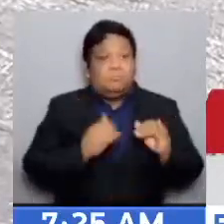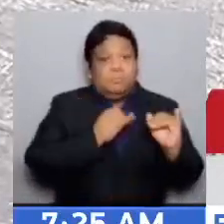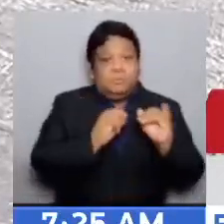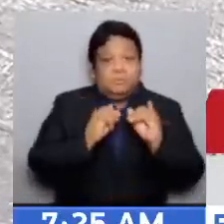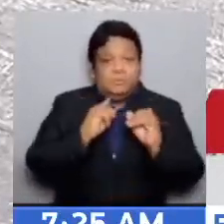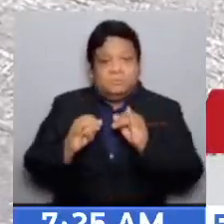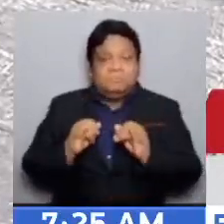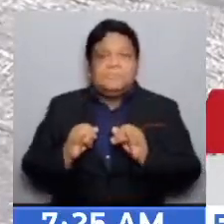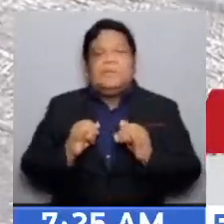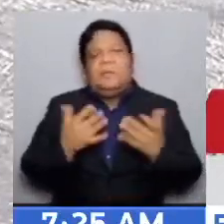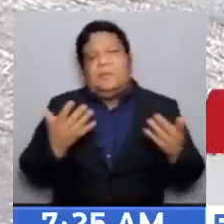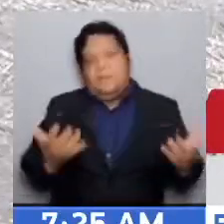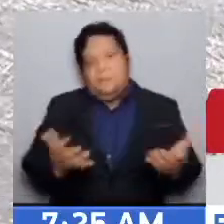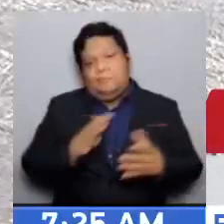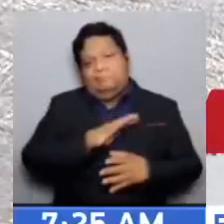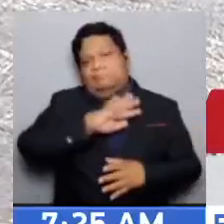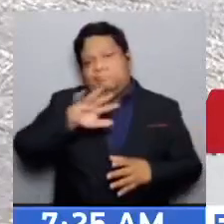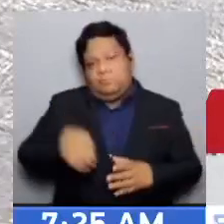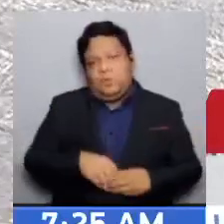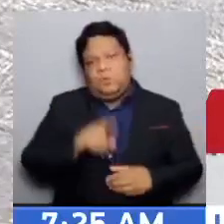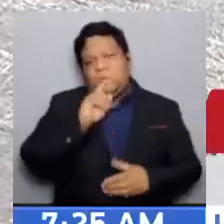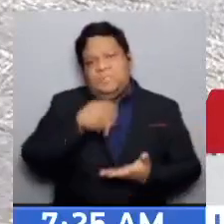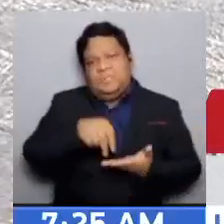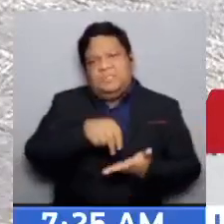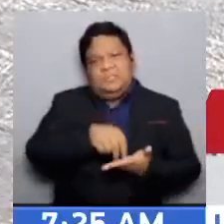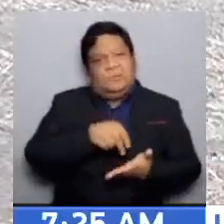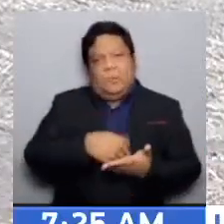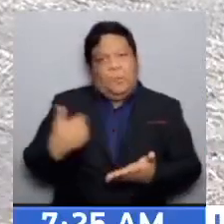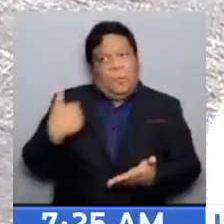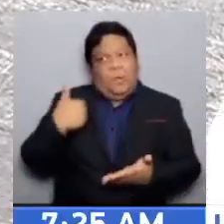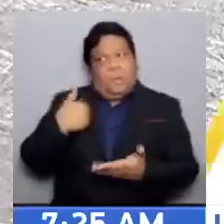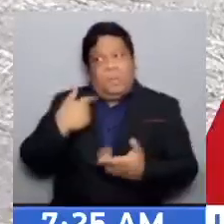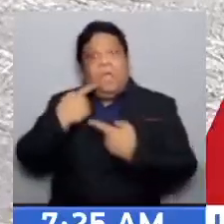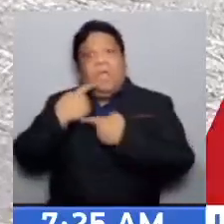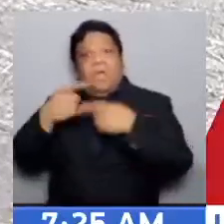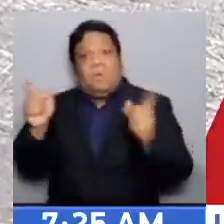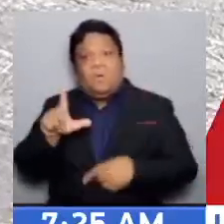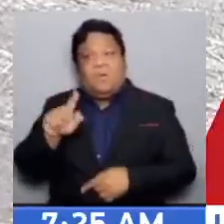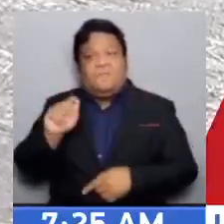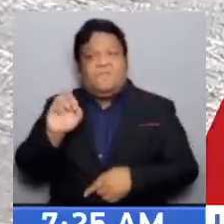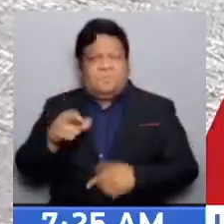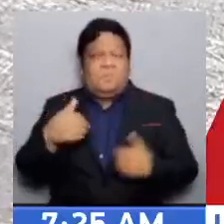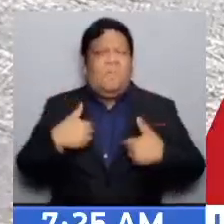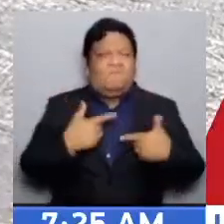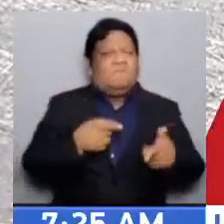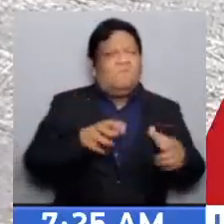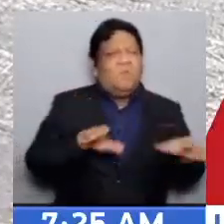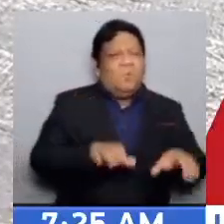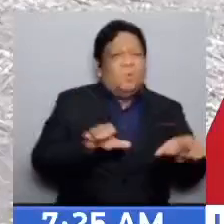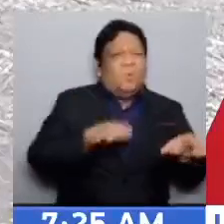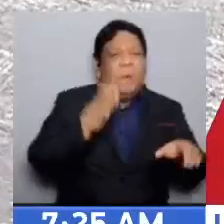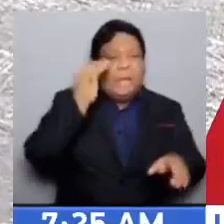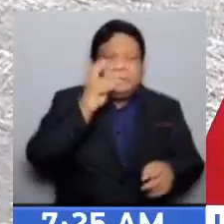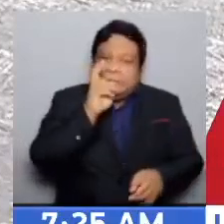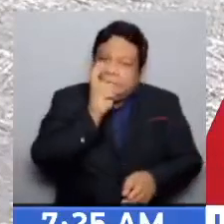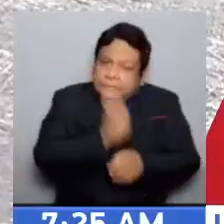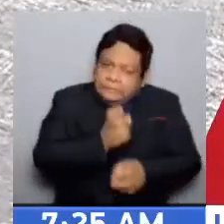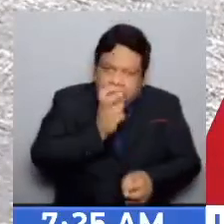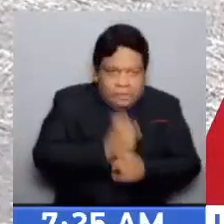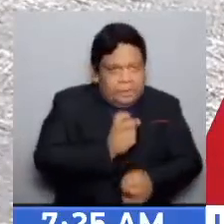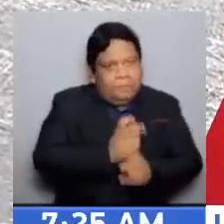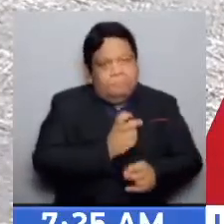realidad yung tayuan bago pa inilabas yung kautosan ng LTFRB dahil sa sobrang hirap daw talaga ng paghihintay sa